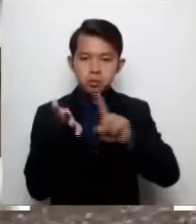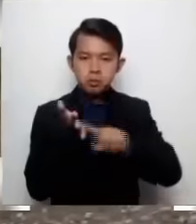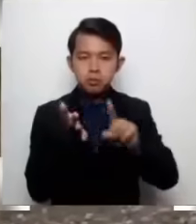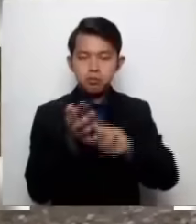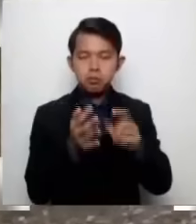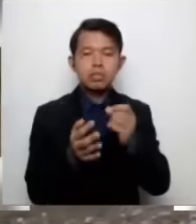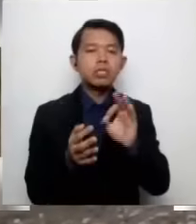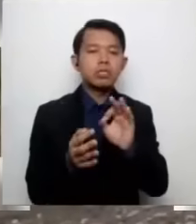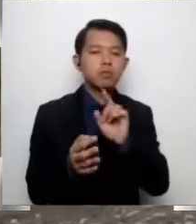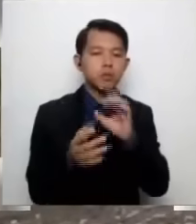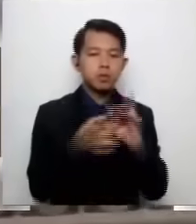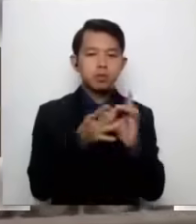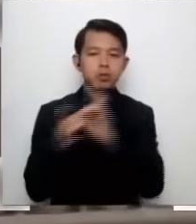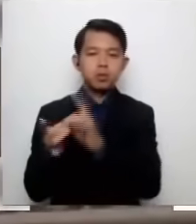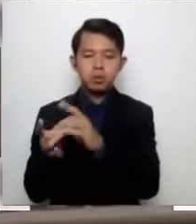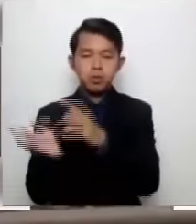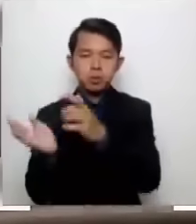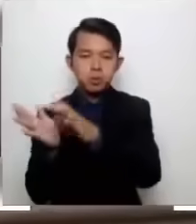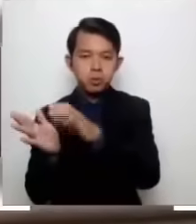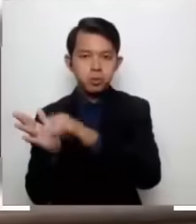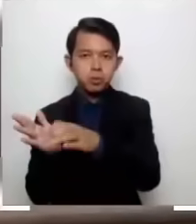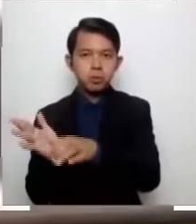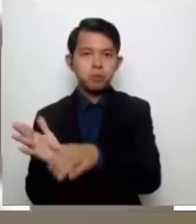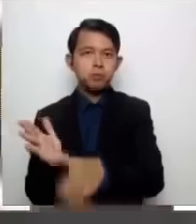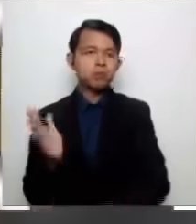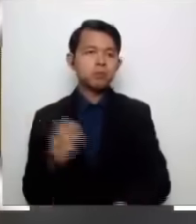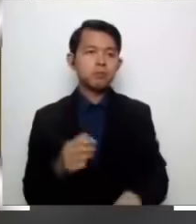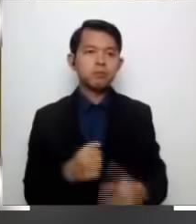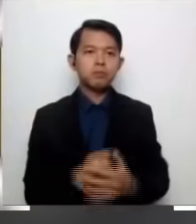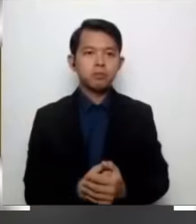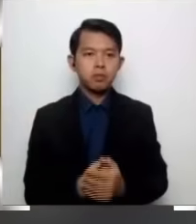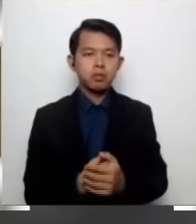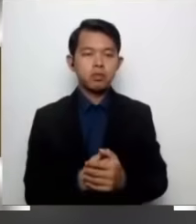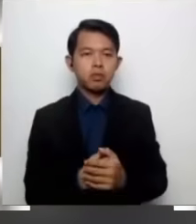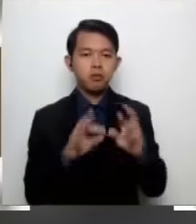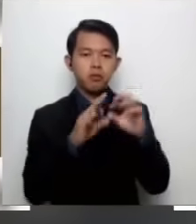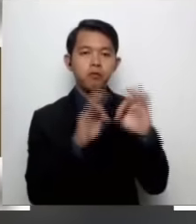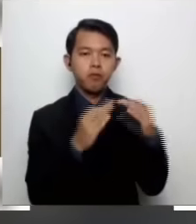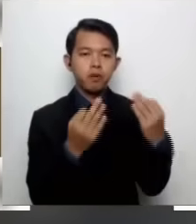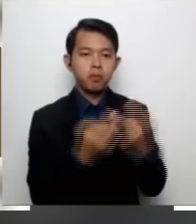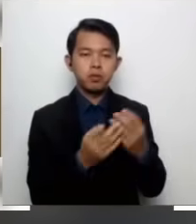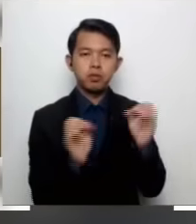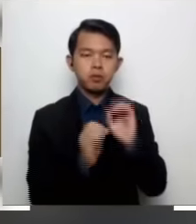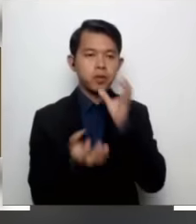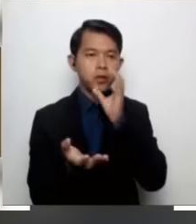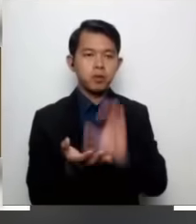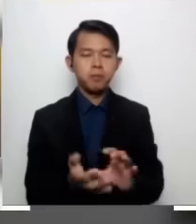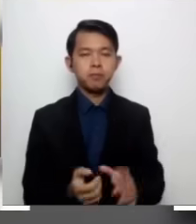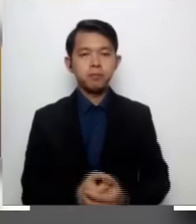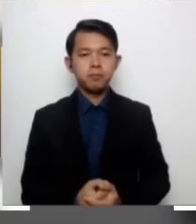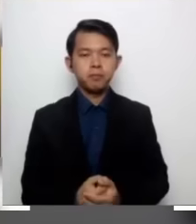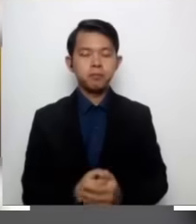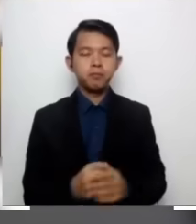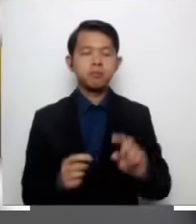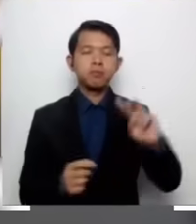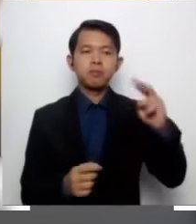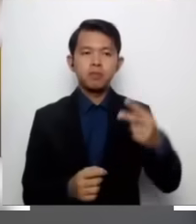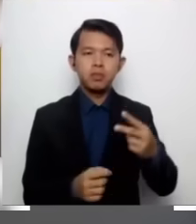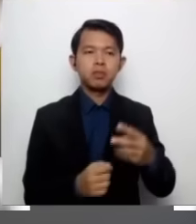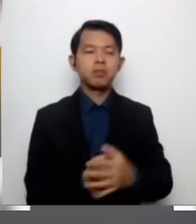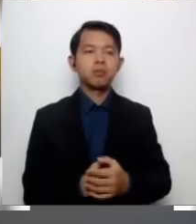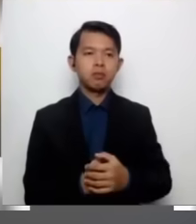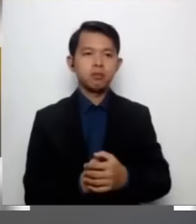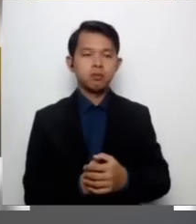tumangging magbigay ng pahayag ang pamilya ng biktima patay rin sa pamamaril ang 19 anyos na Tumatakbo ang sk